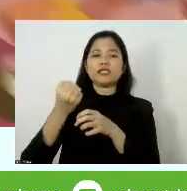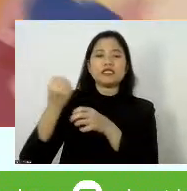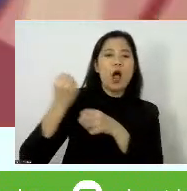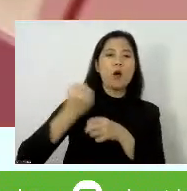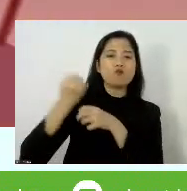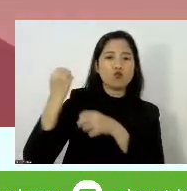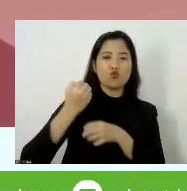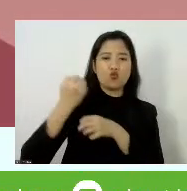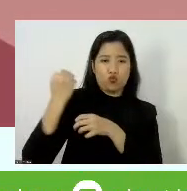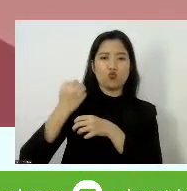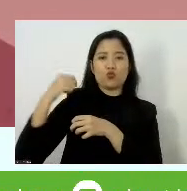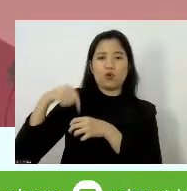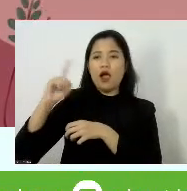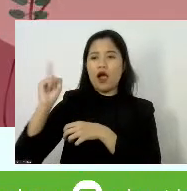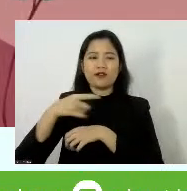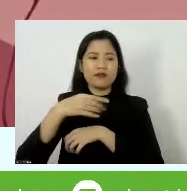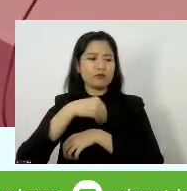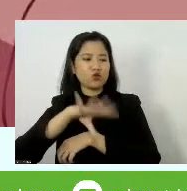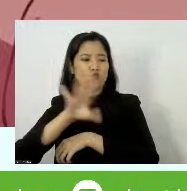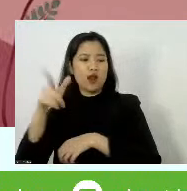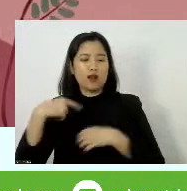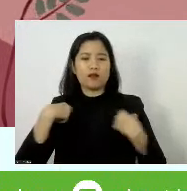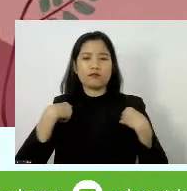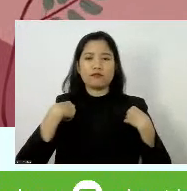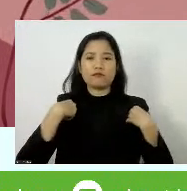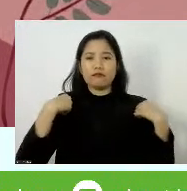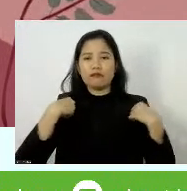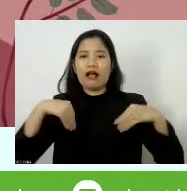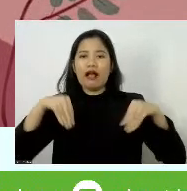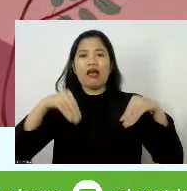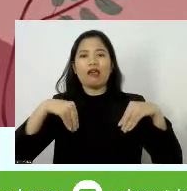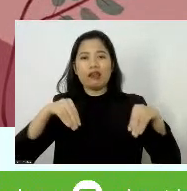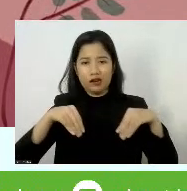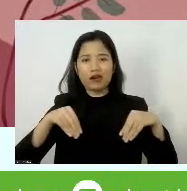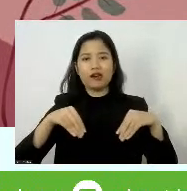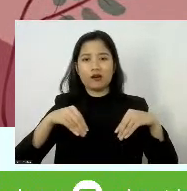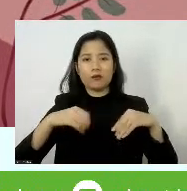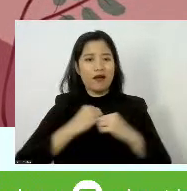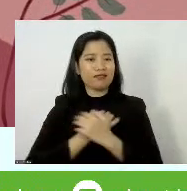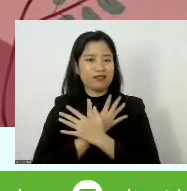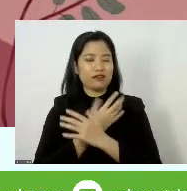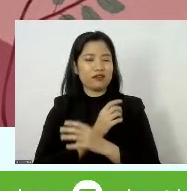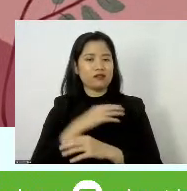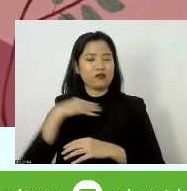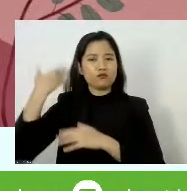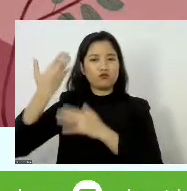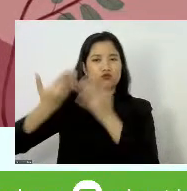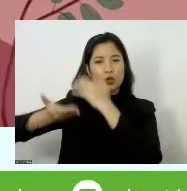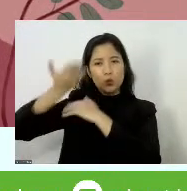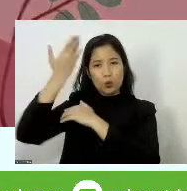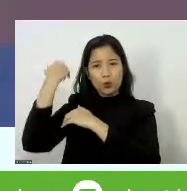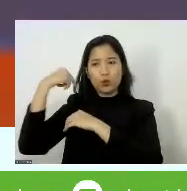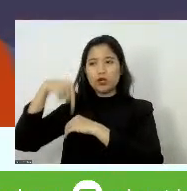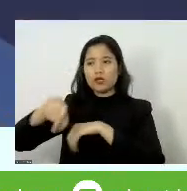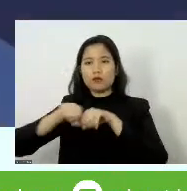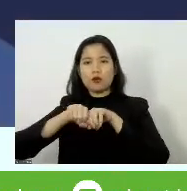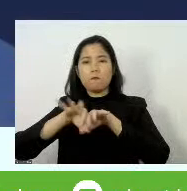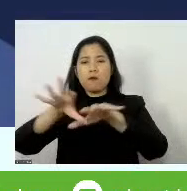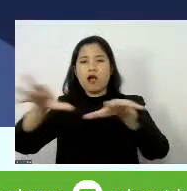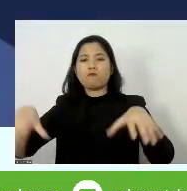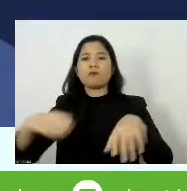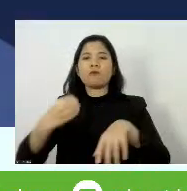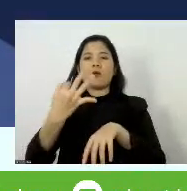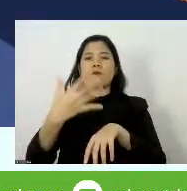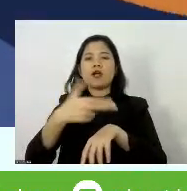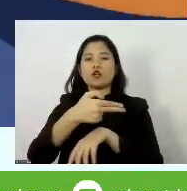berkarya selama bertahun-tahun mereka tersebar di beberapa wilayah Indonesia dan Mpu memiliki kepedulian